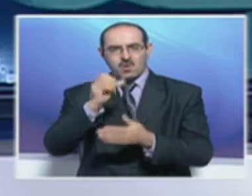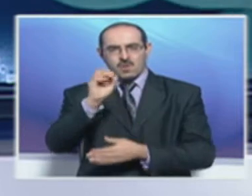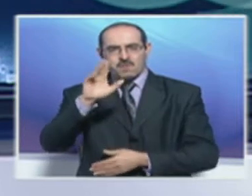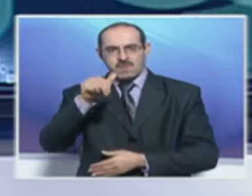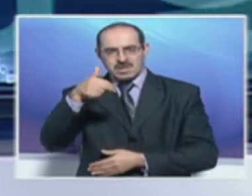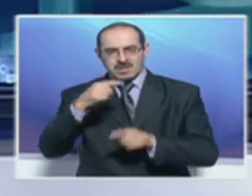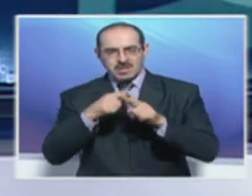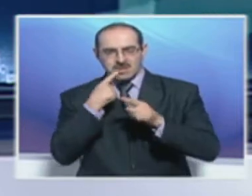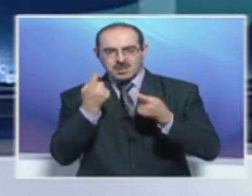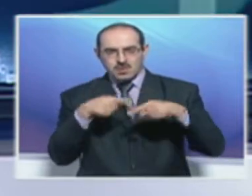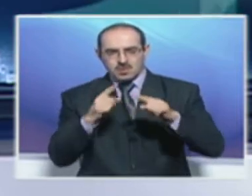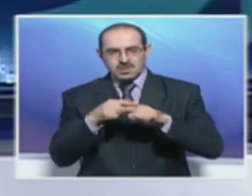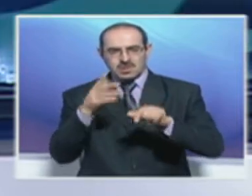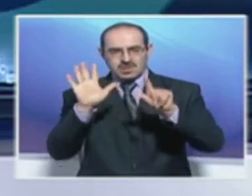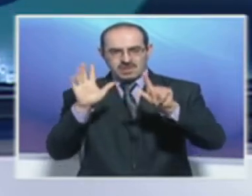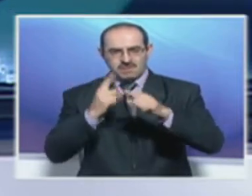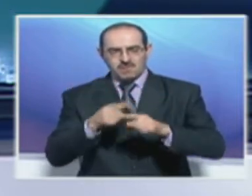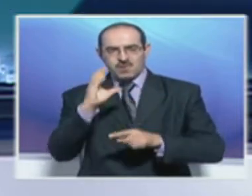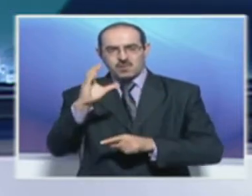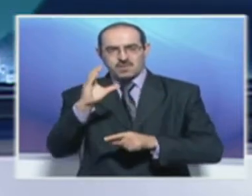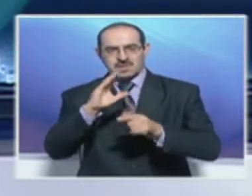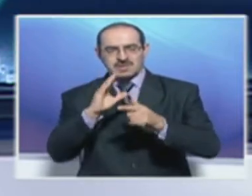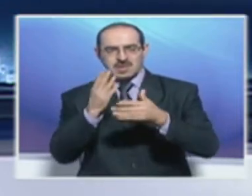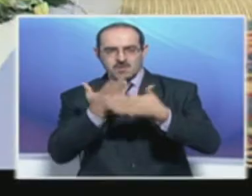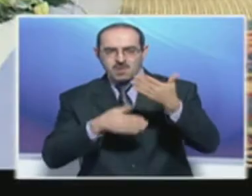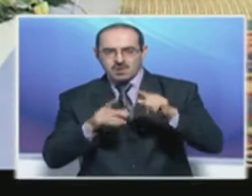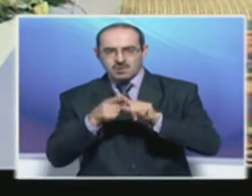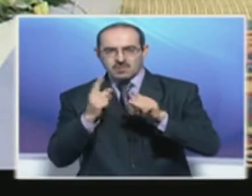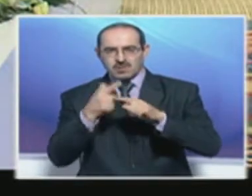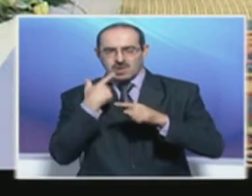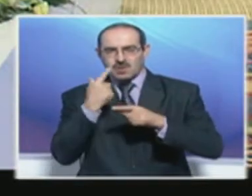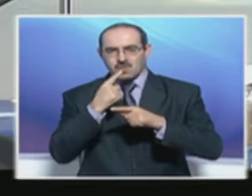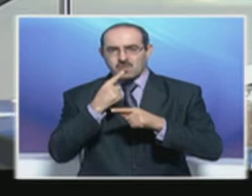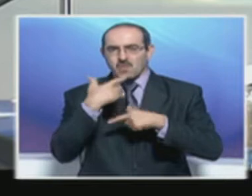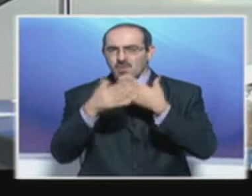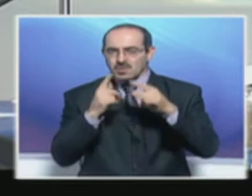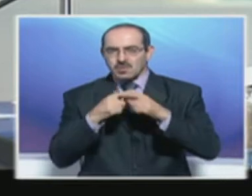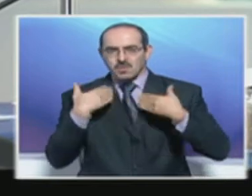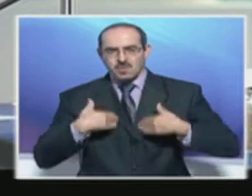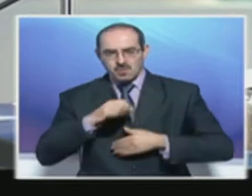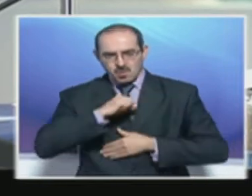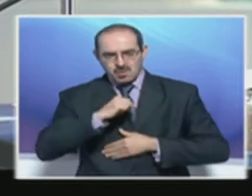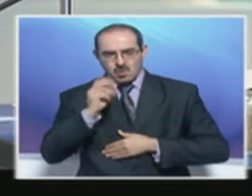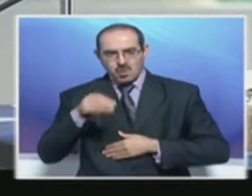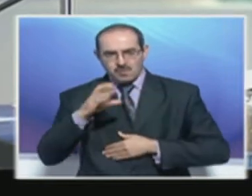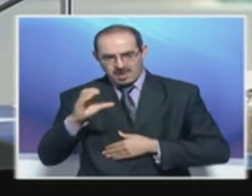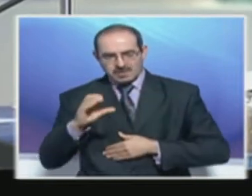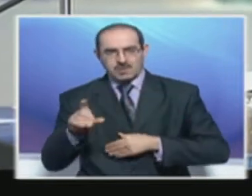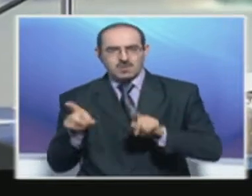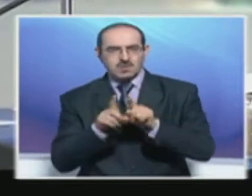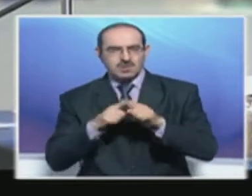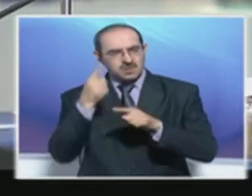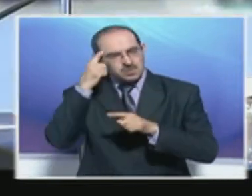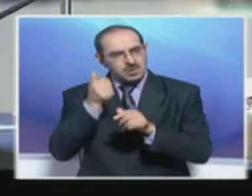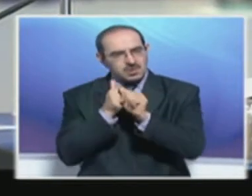في أشغال الاجتماع السابع للجنة الوزارية المشتركة للمنتجين الأعضاء وغير الأعضاء في منظمة أوبك